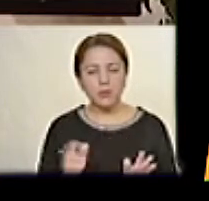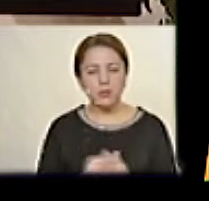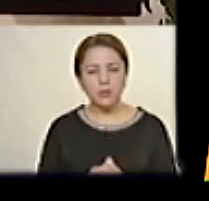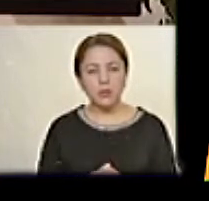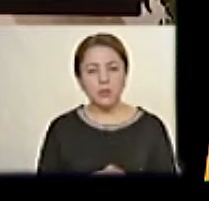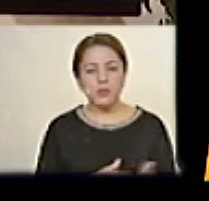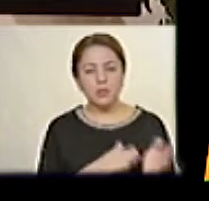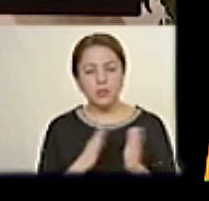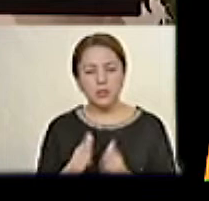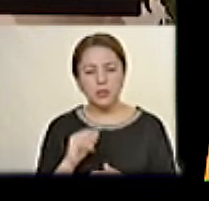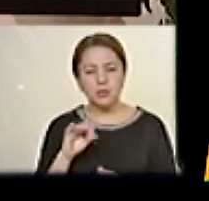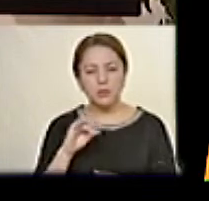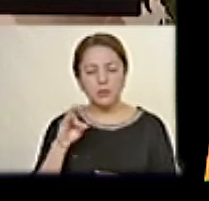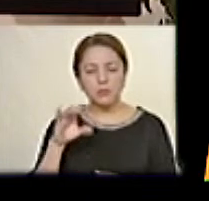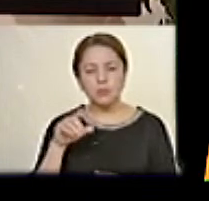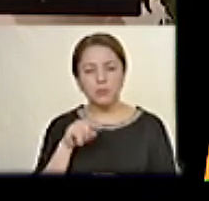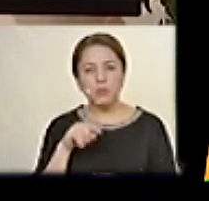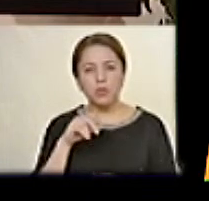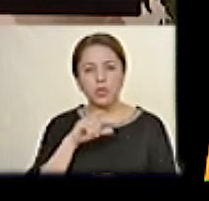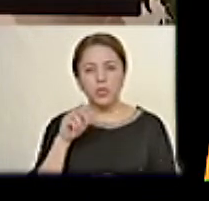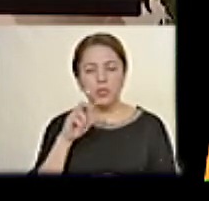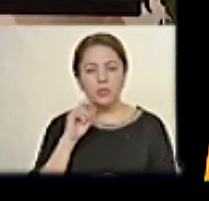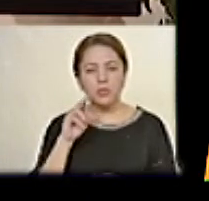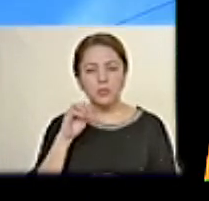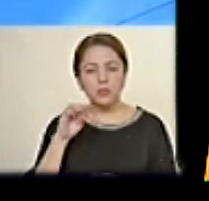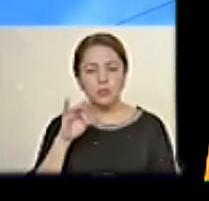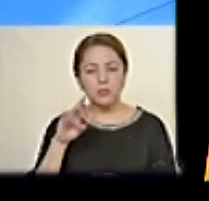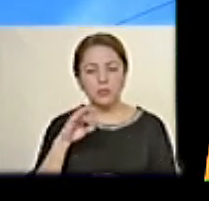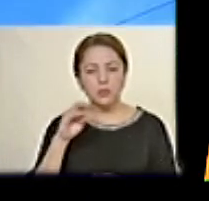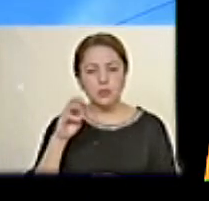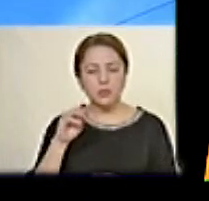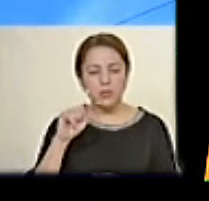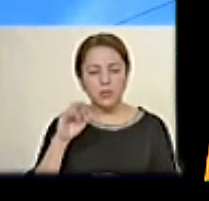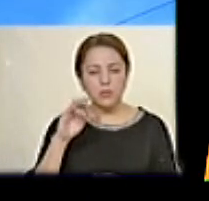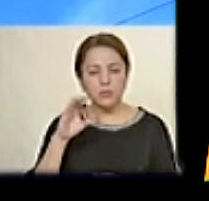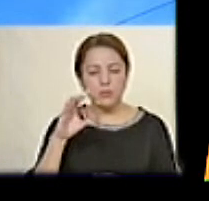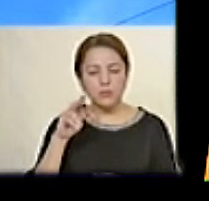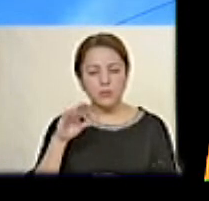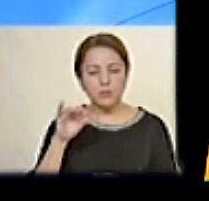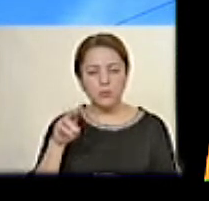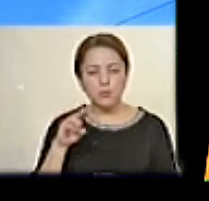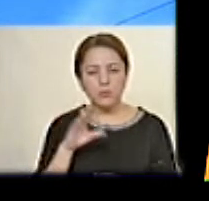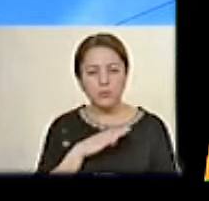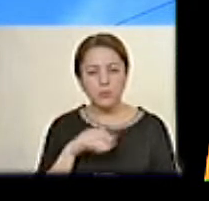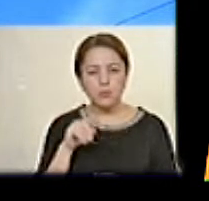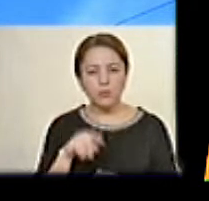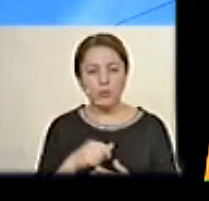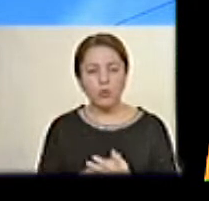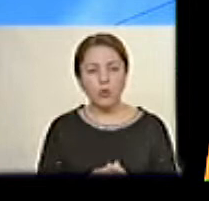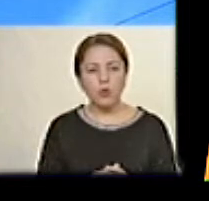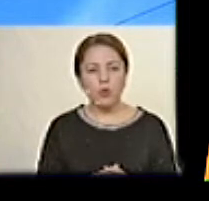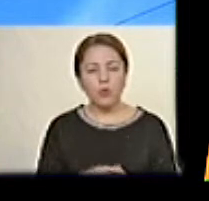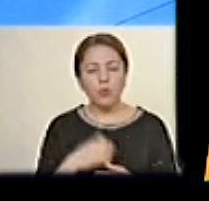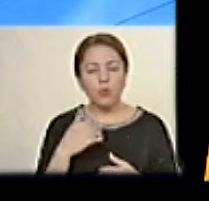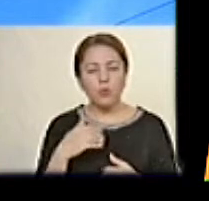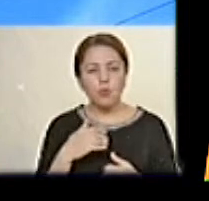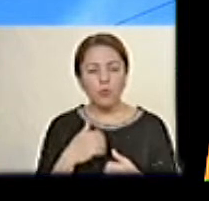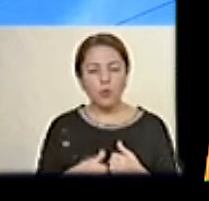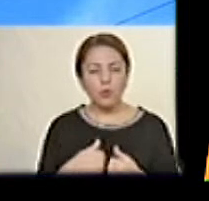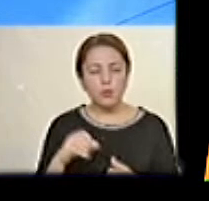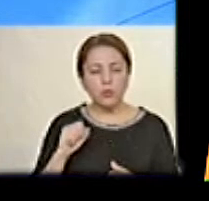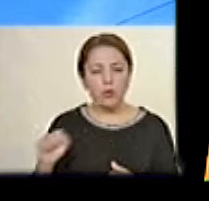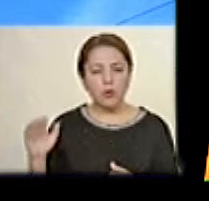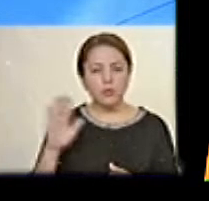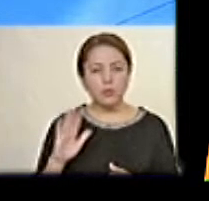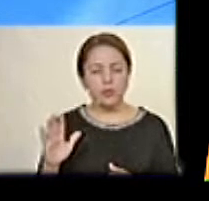Hamda keyingi transport turimiz bu elektron transport bo'lib, mamlakatimizda elektron transport tizimi vujudga kelishi va uning O'rta Osiyo tizimiga ulanishi